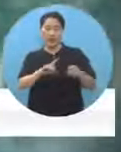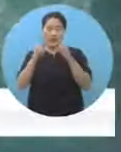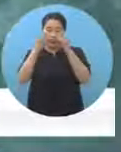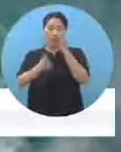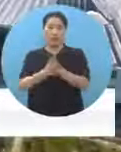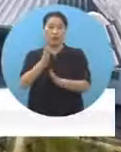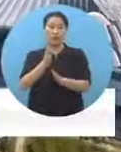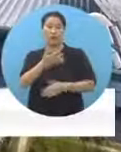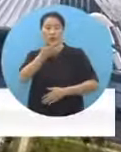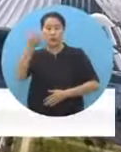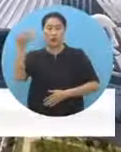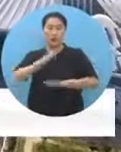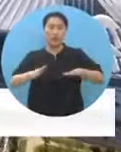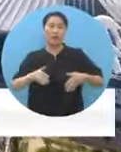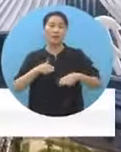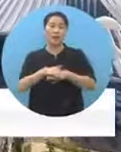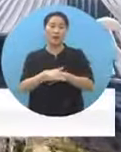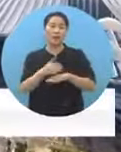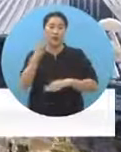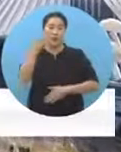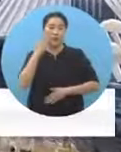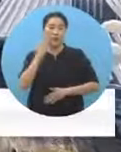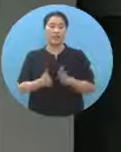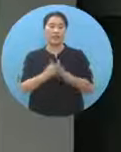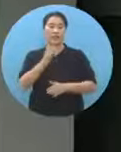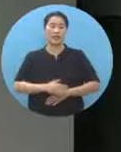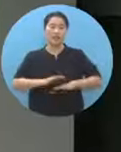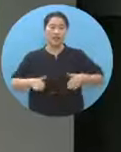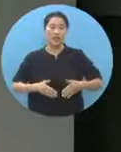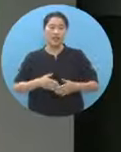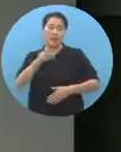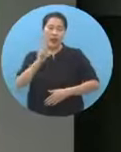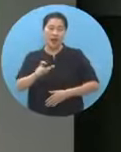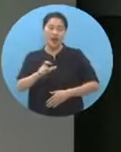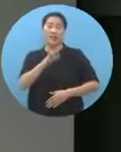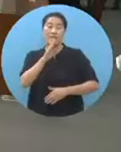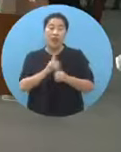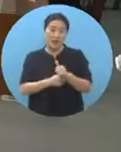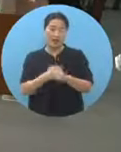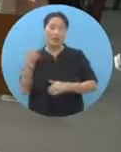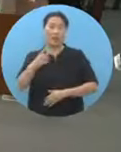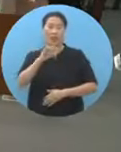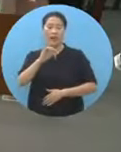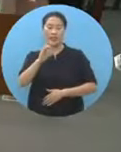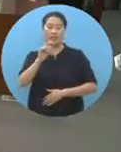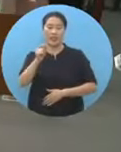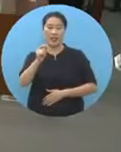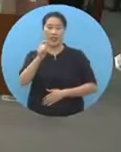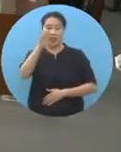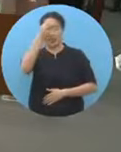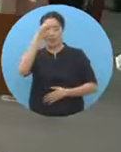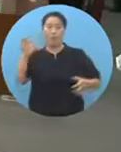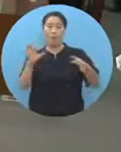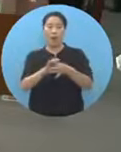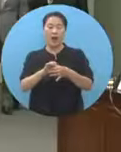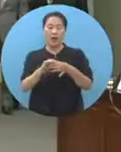스마트 신도시를 꿈꾸는 전남형 스마트 블루시티입니다. 전남의 강점인 친환경 생태자연과 첨단 ICT 기술을